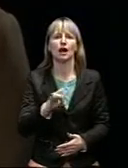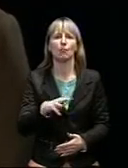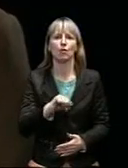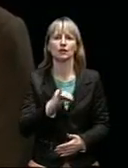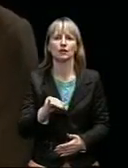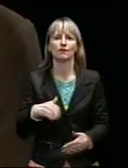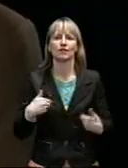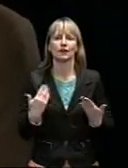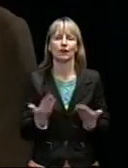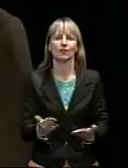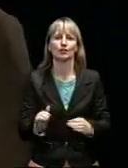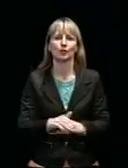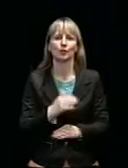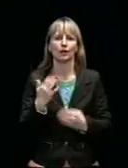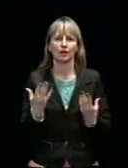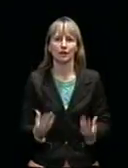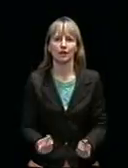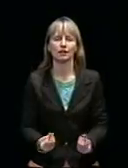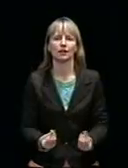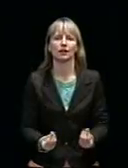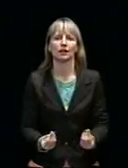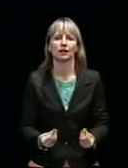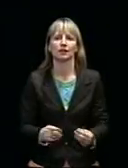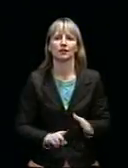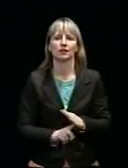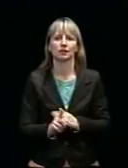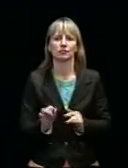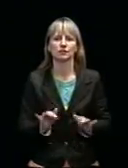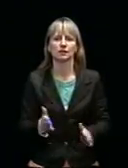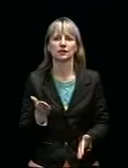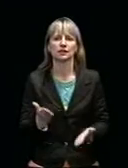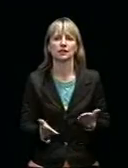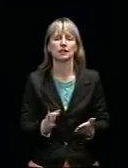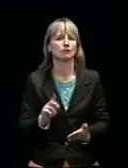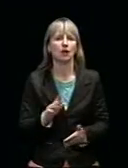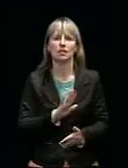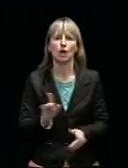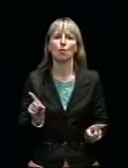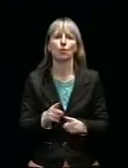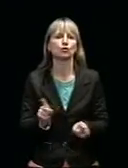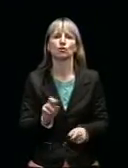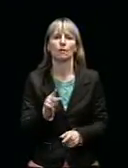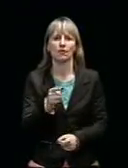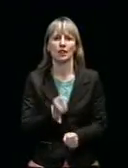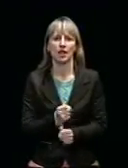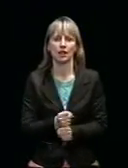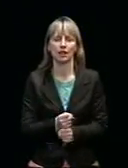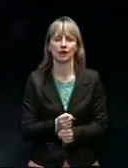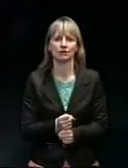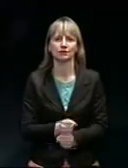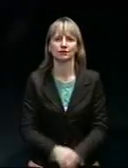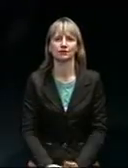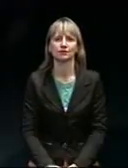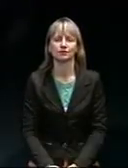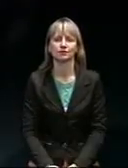вас, Тетяно. Добрий день. Ну, зайдемо здалеку. Якщо б не музика, чим би ви займалися?